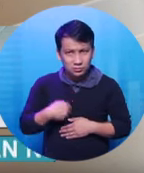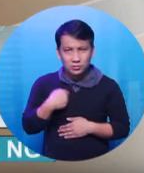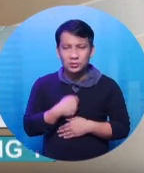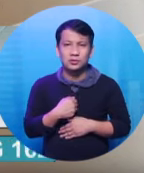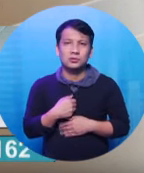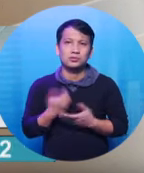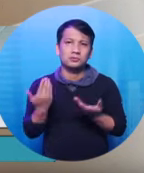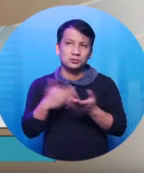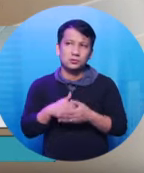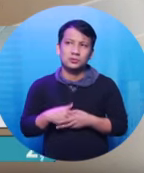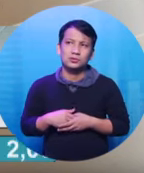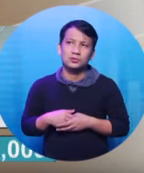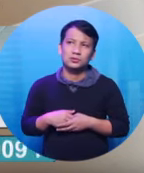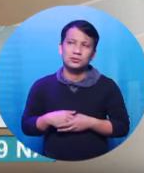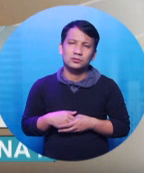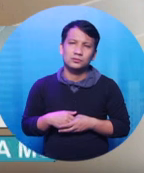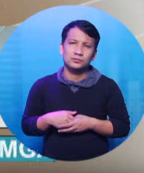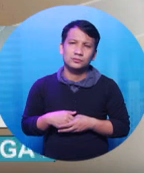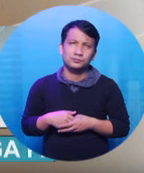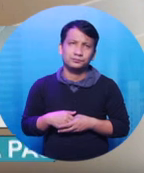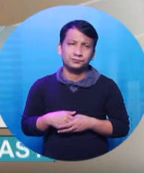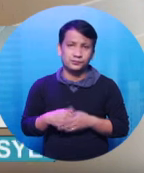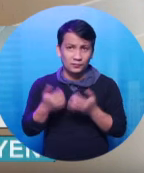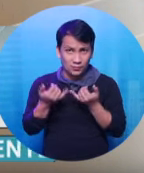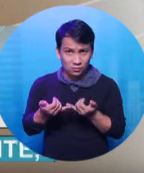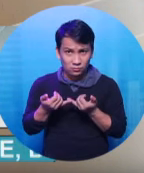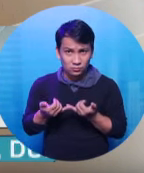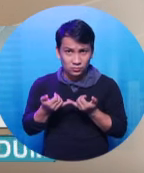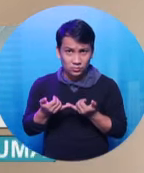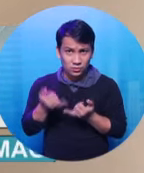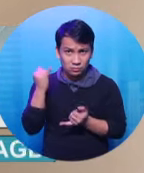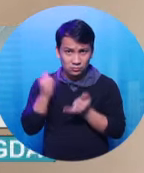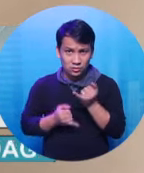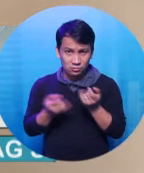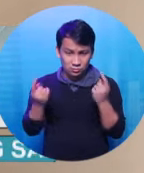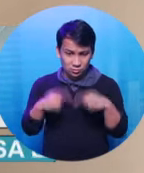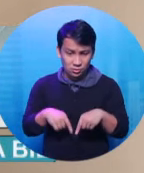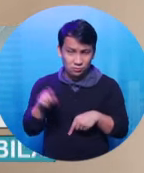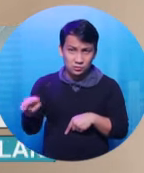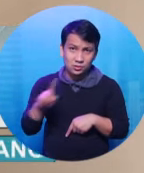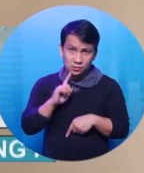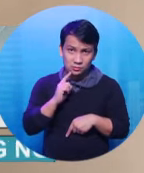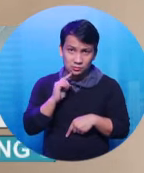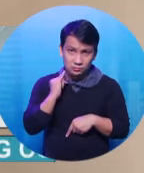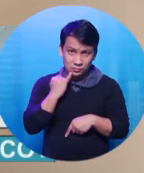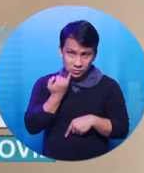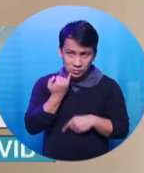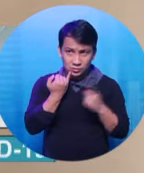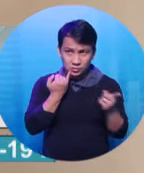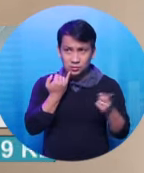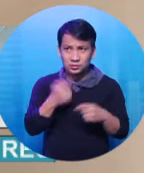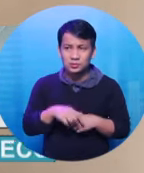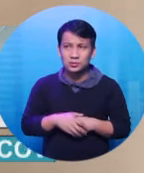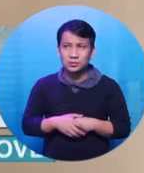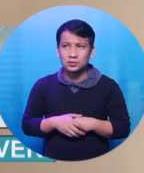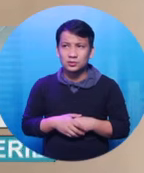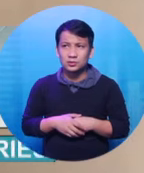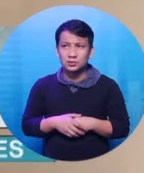po din. Oh, pero itong last incident ng pagsiselos niya, ayan ang pong ginawa niya sa